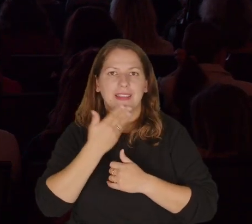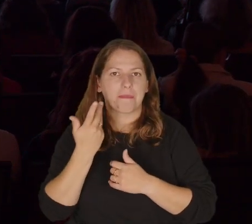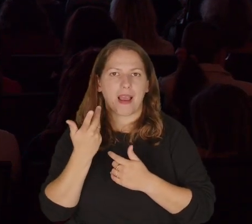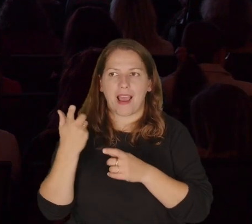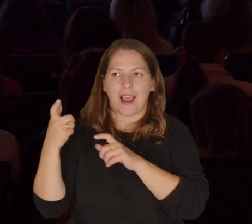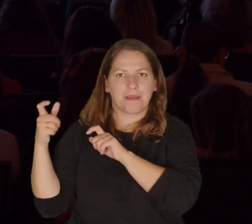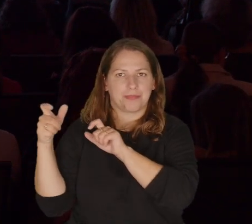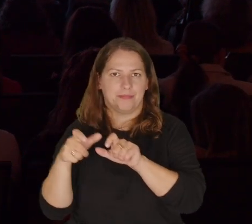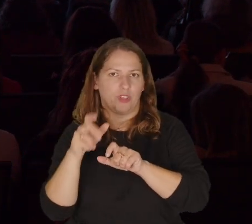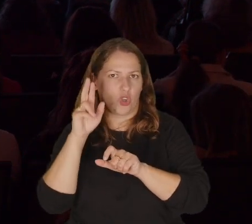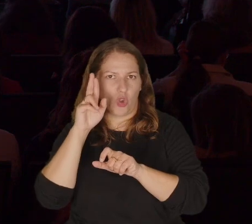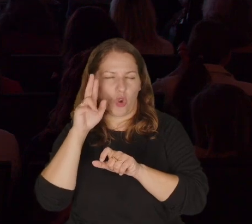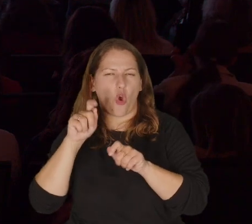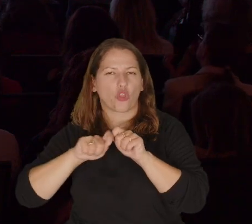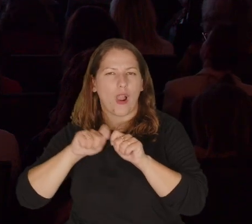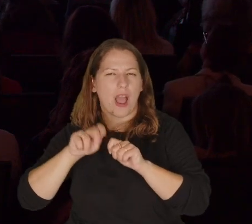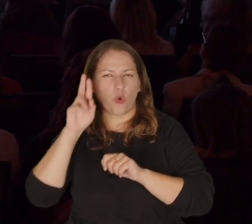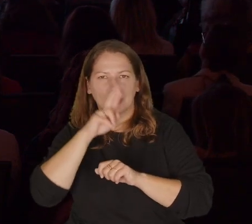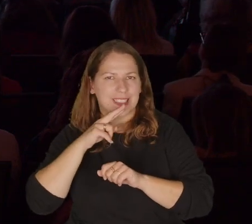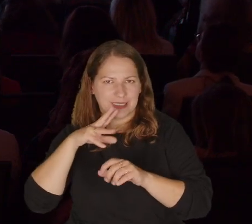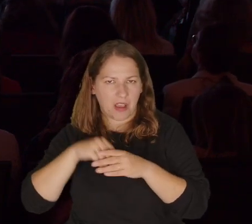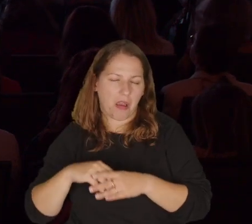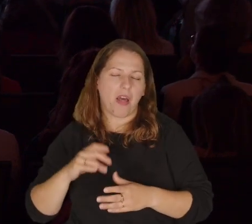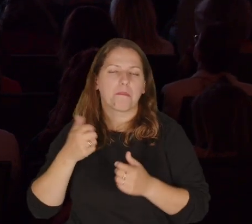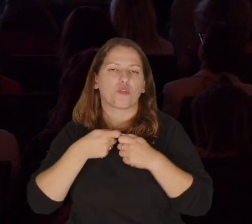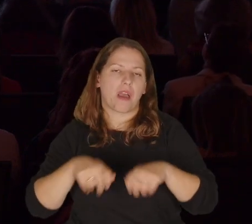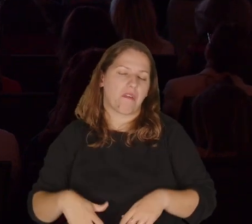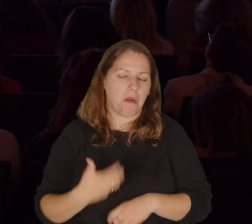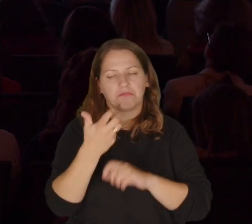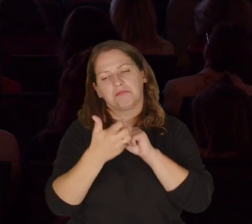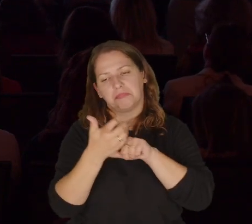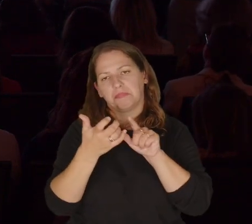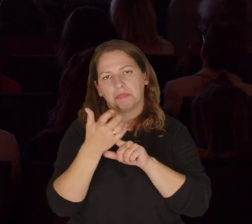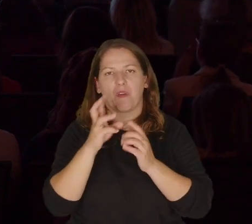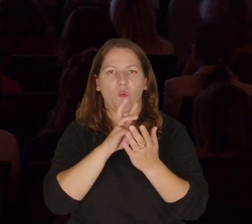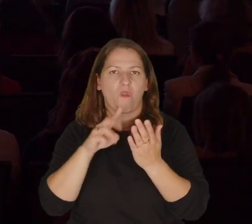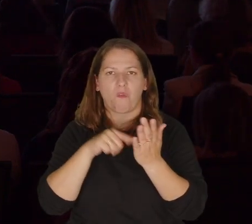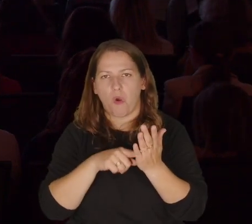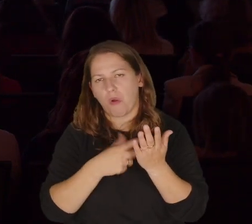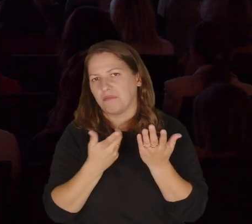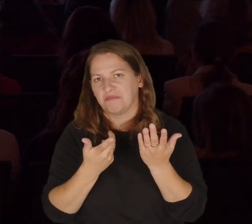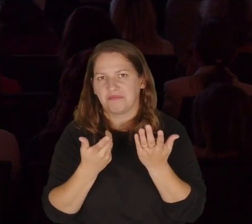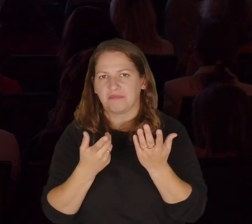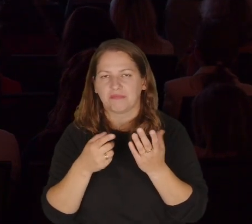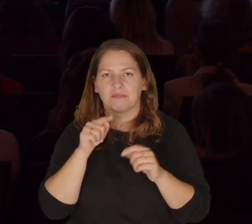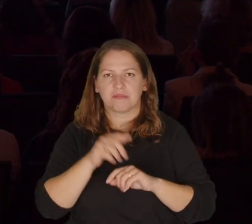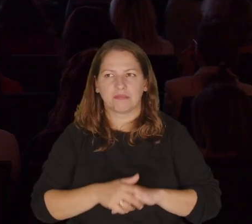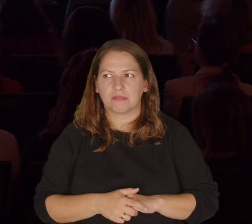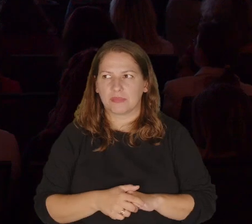kontroli rodzicielskiej na telefonach, na przerwie wyciągają telefony i mogą wejść na każdą stronę? Czy całkowity